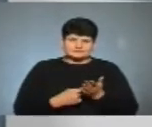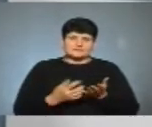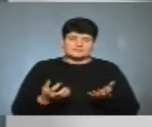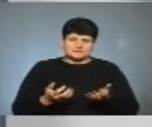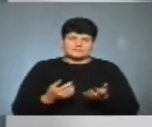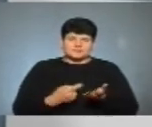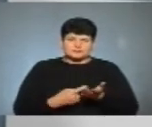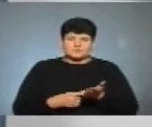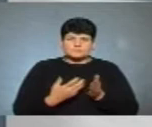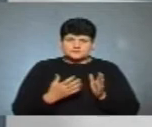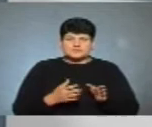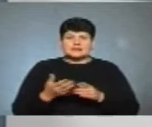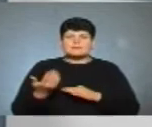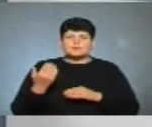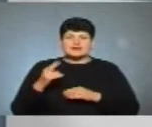скажімо, попередні дані